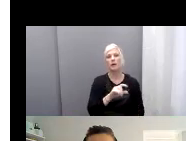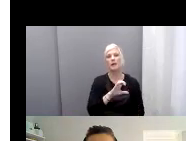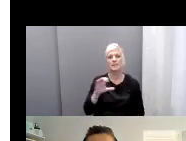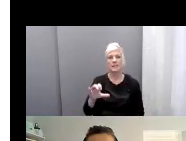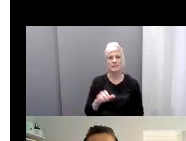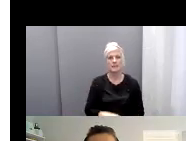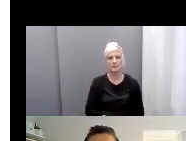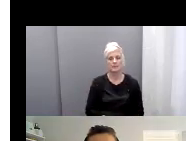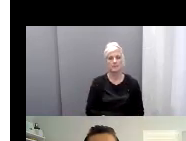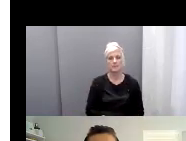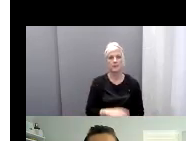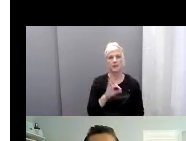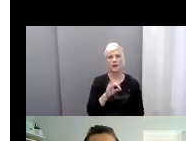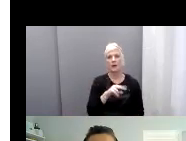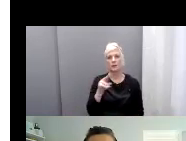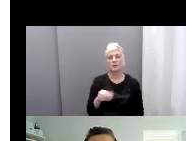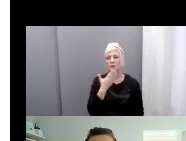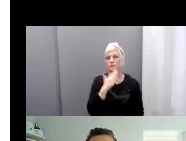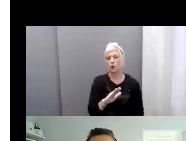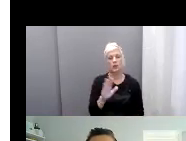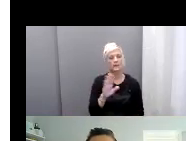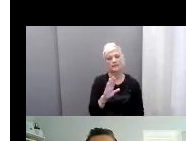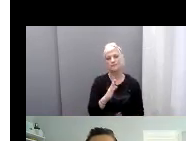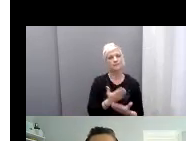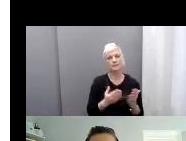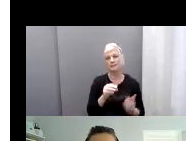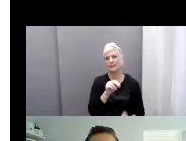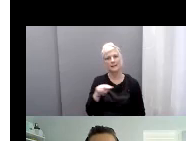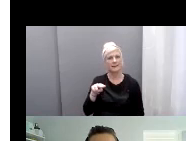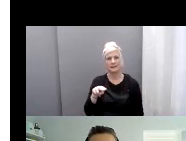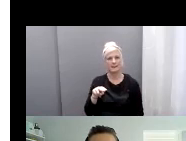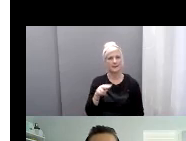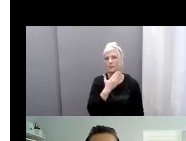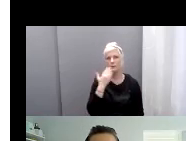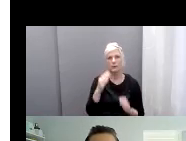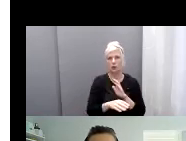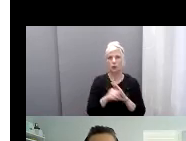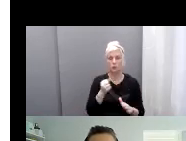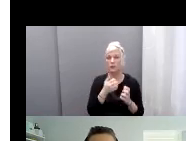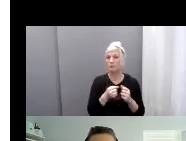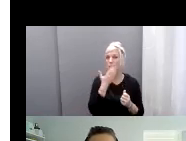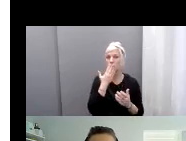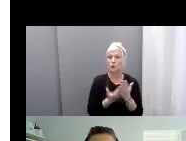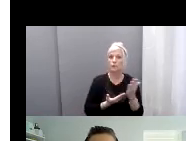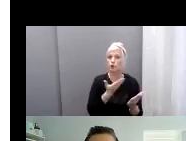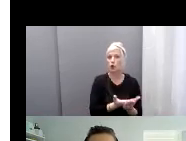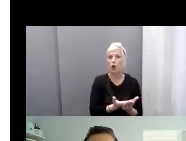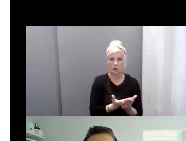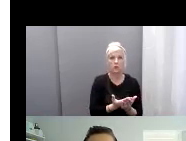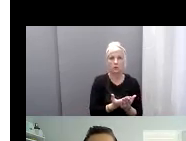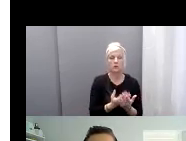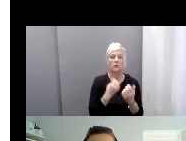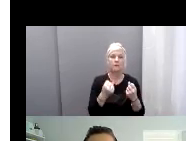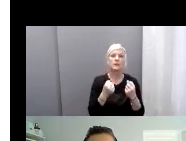Nej, det har vi inte haft ännu. Det var ett bra förslag på en